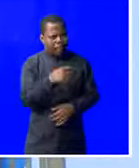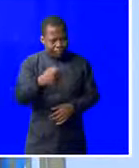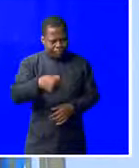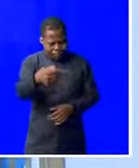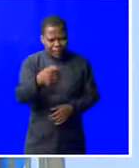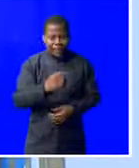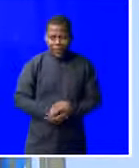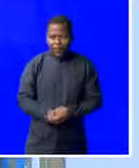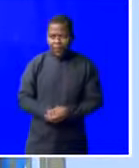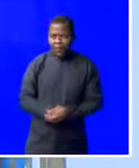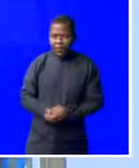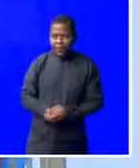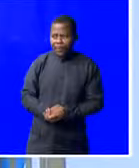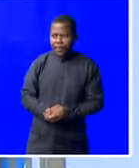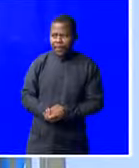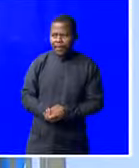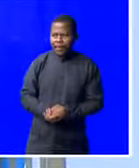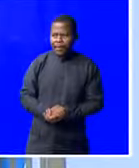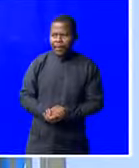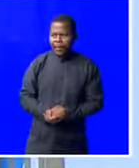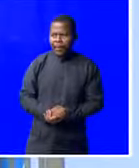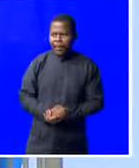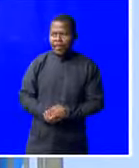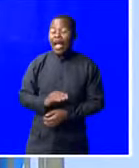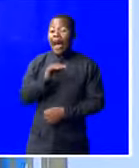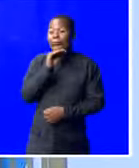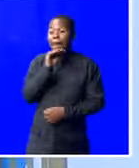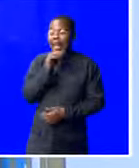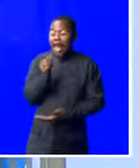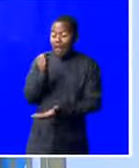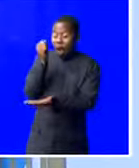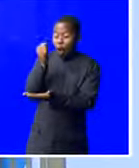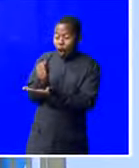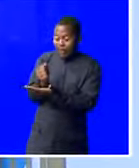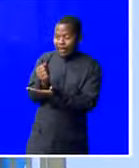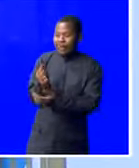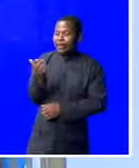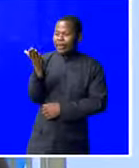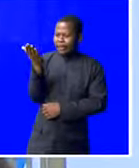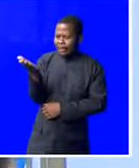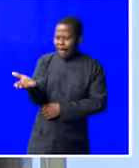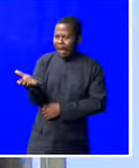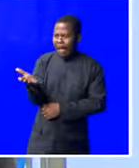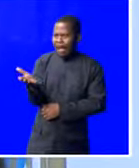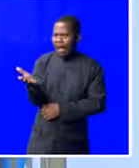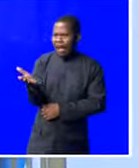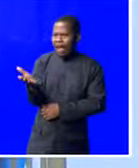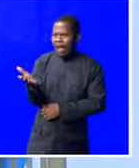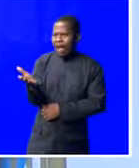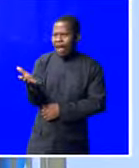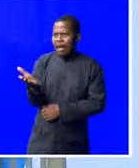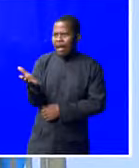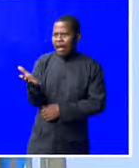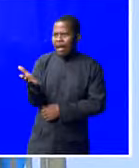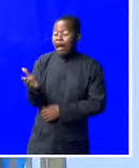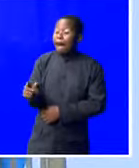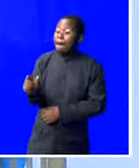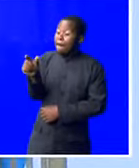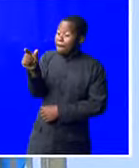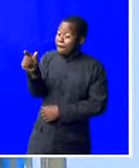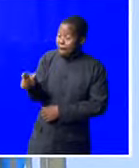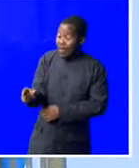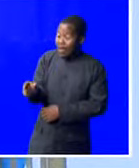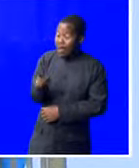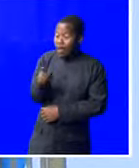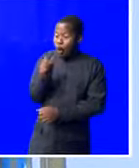engabe live belingenda njani kuthi la mahhovisi akube mahhovisi nakhona umuntu lokhona khona